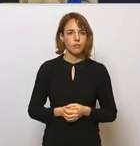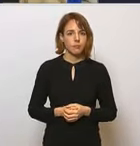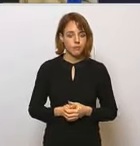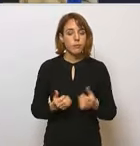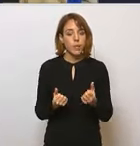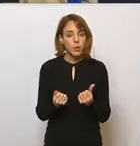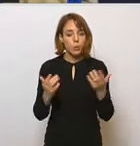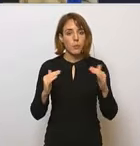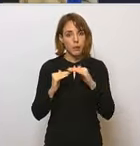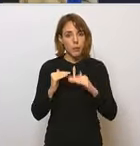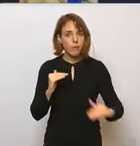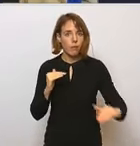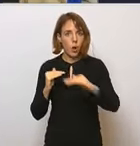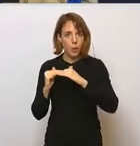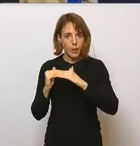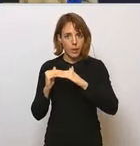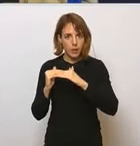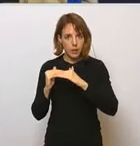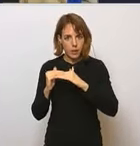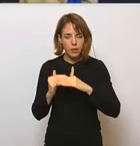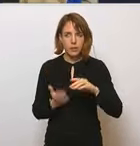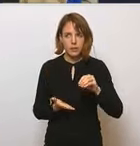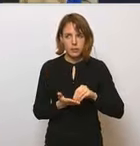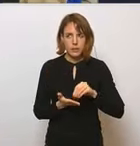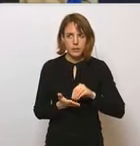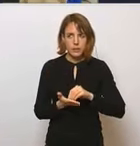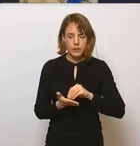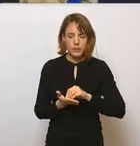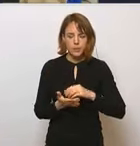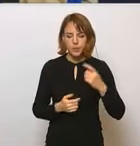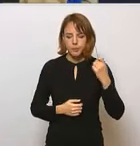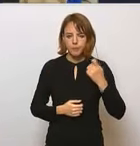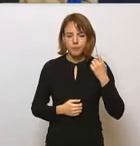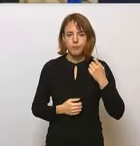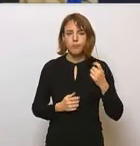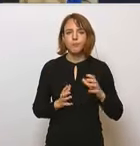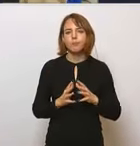plateformes dont on tient compte, il y a eu des questions effectivement